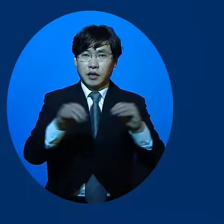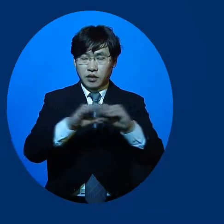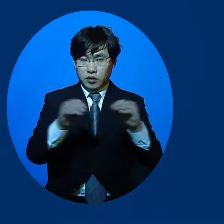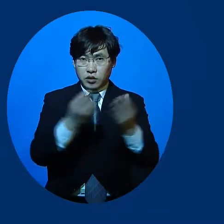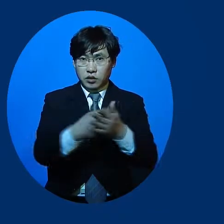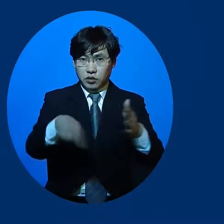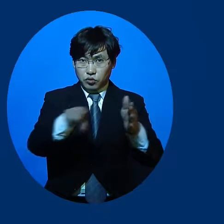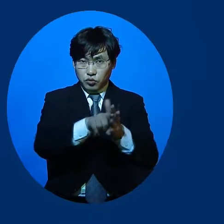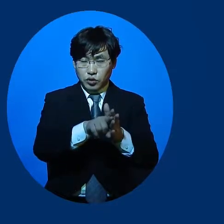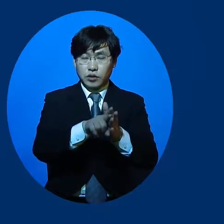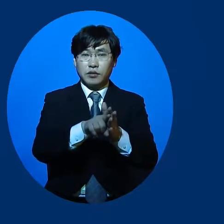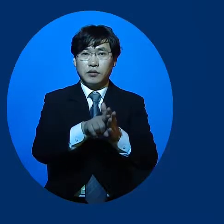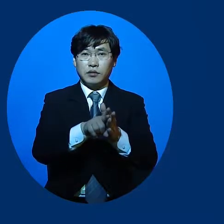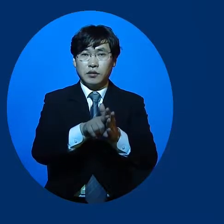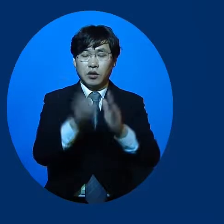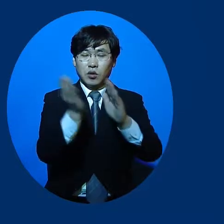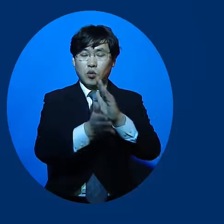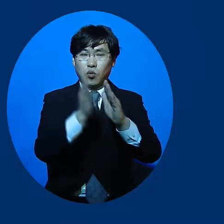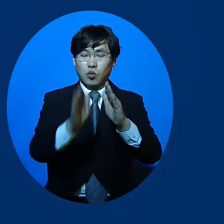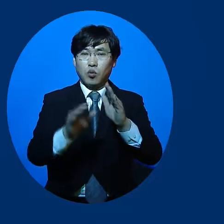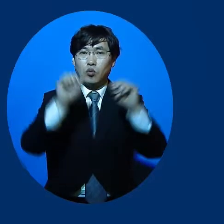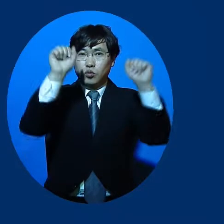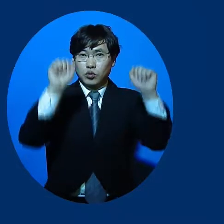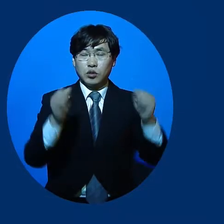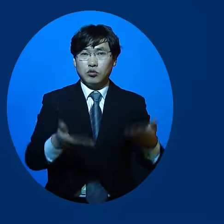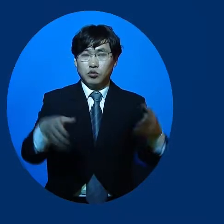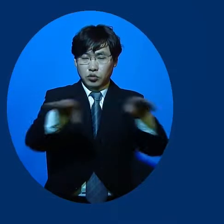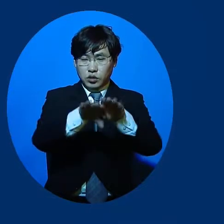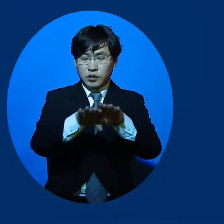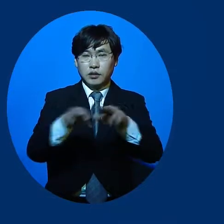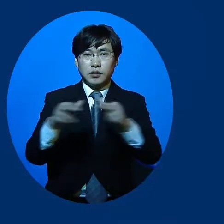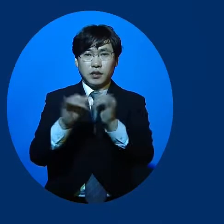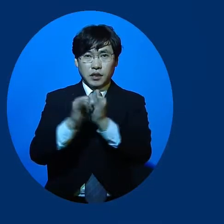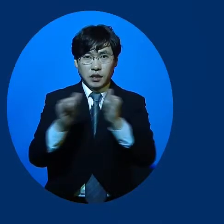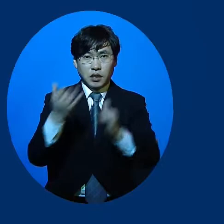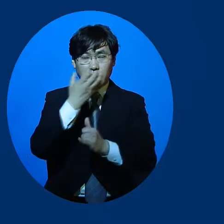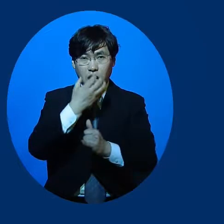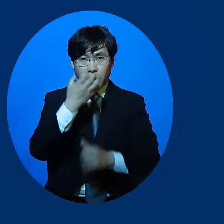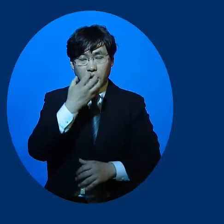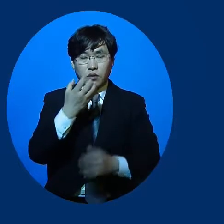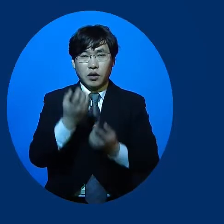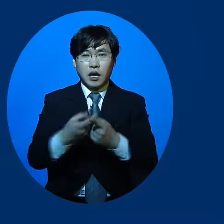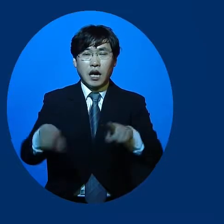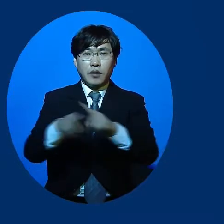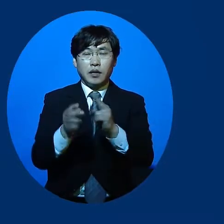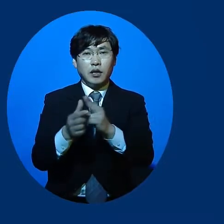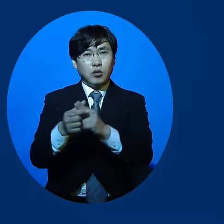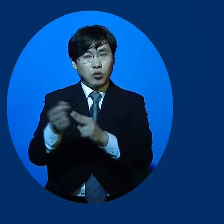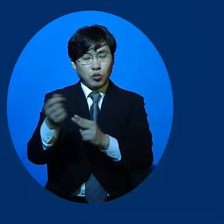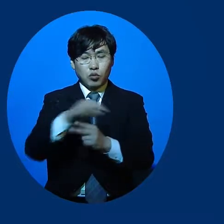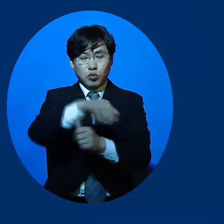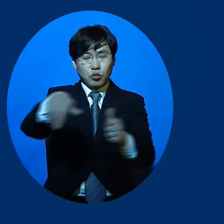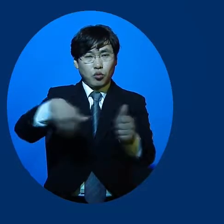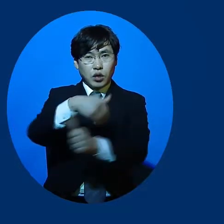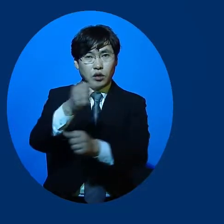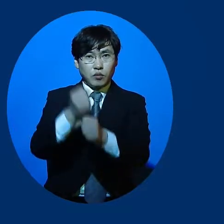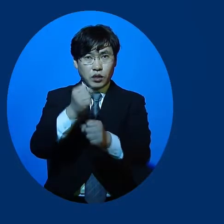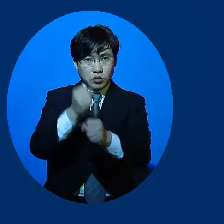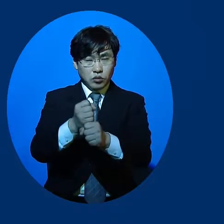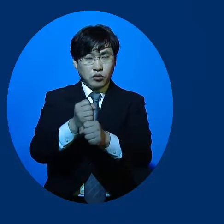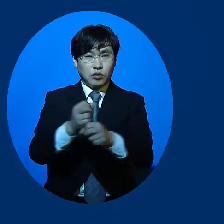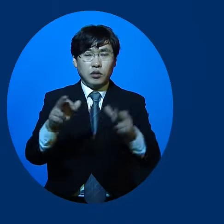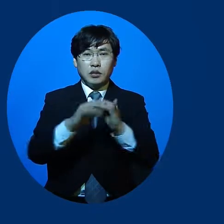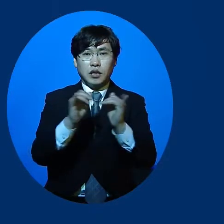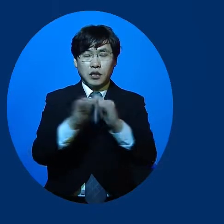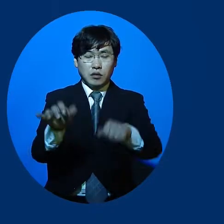문체부에서는 공공체육시설에서 장애인과 비장애인의 통합적 이용 환경을 구축하되